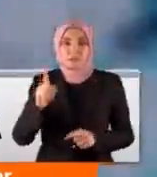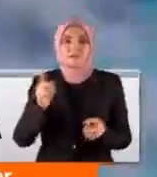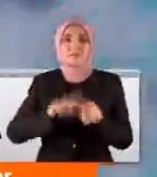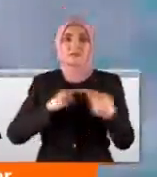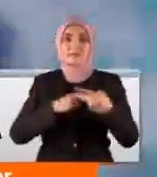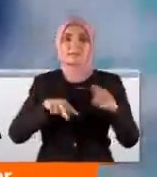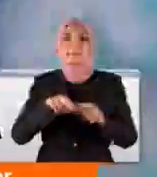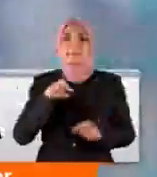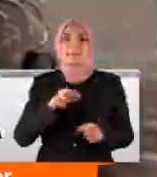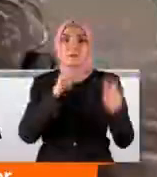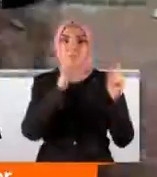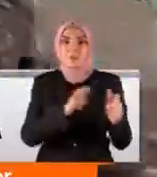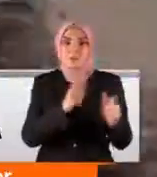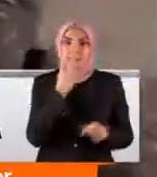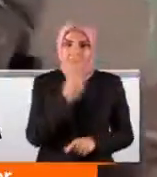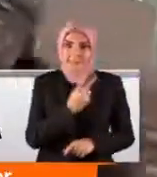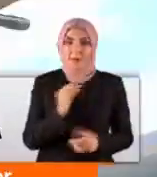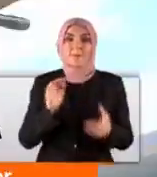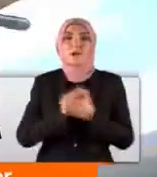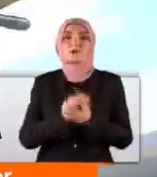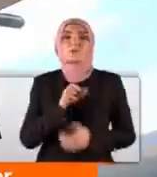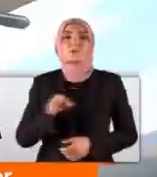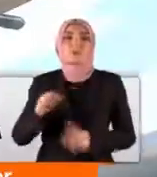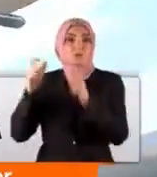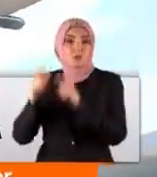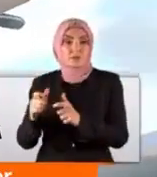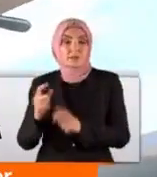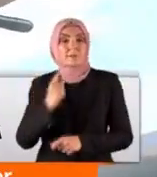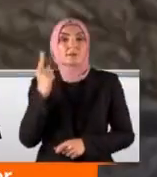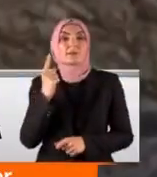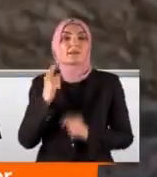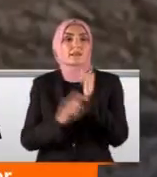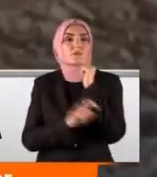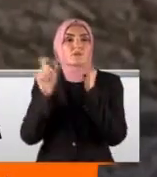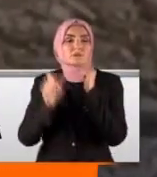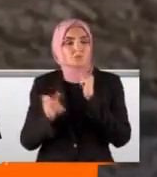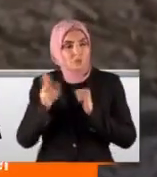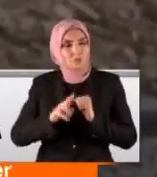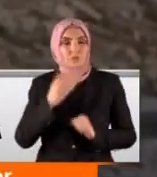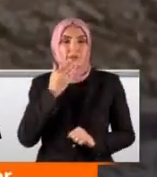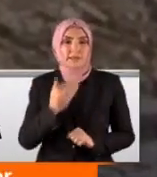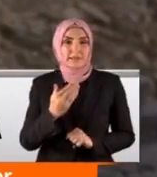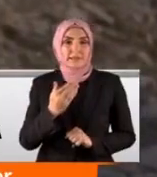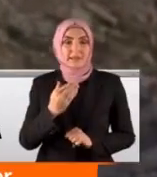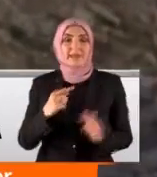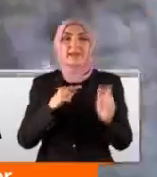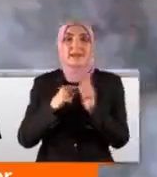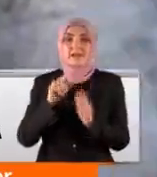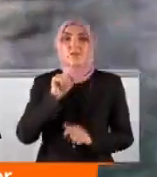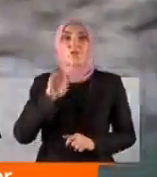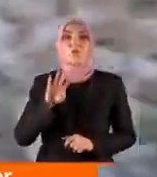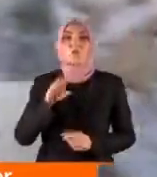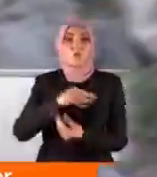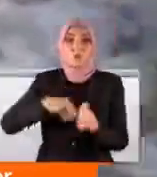Barış Pınarı bölgesinde de 1 teröristin daha etkisiz hale getirildiğini duyurdu. Eren 14 operasyonları kapsamında da